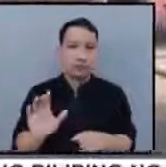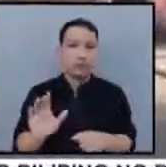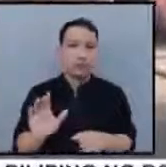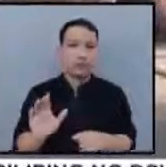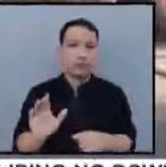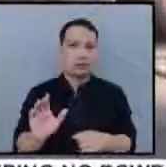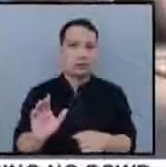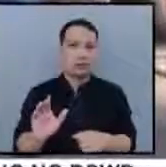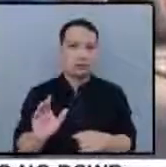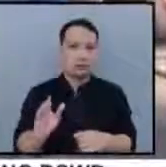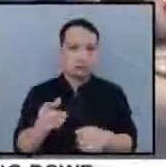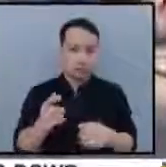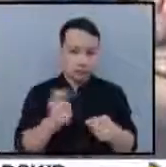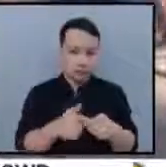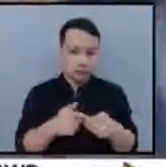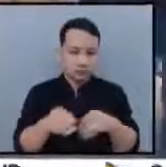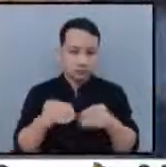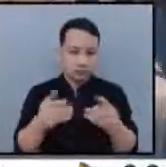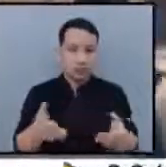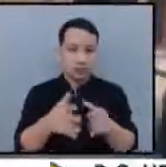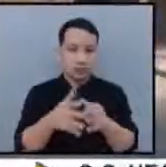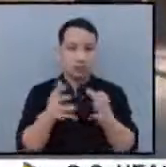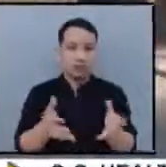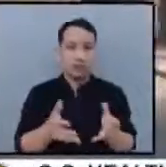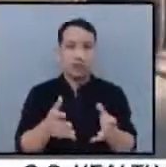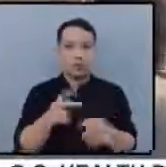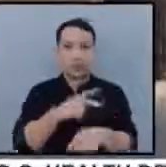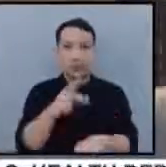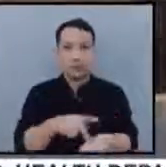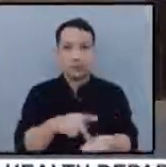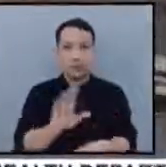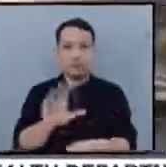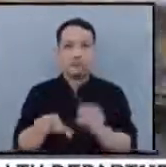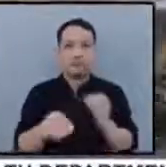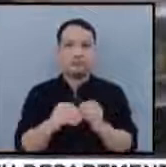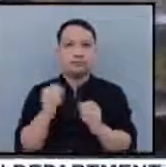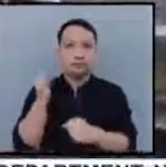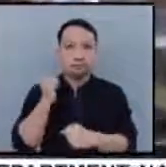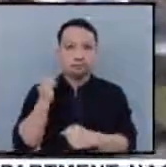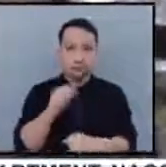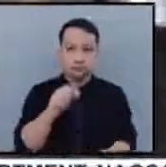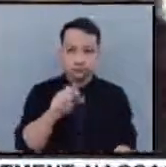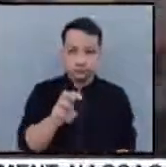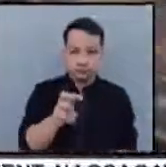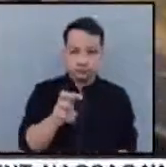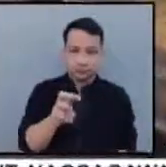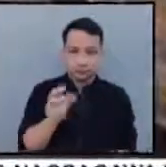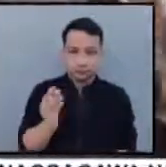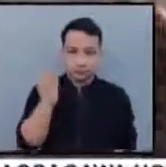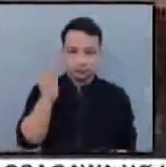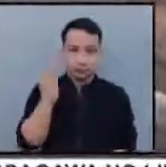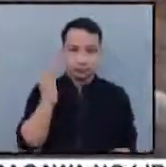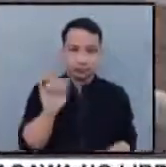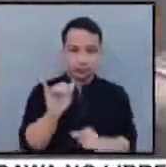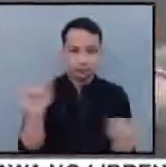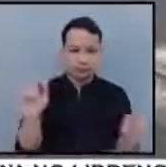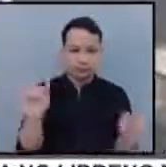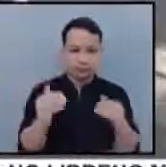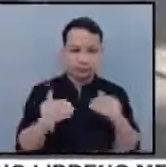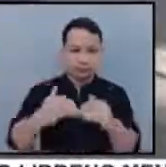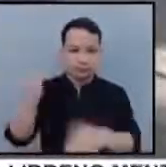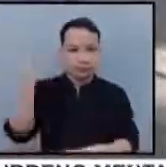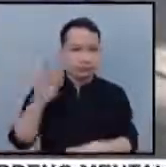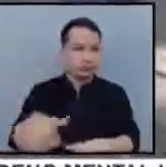produktong petrolyo dito sa bansa. At samantala, kaninang 6 a.m., halos sabay-sabay ang lahat ng